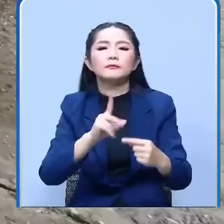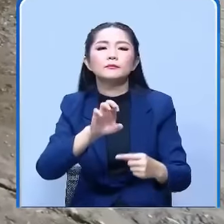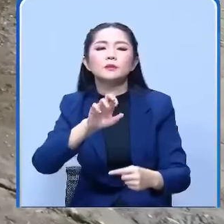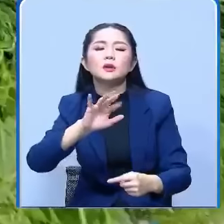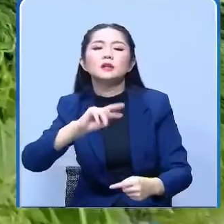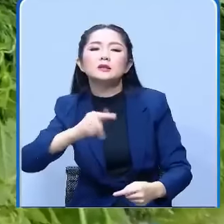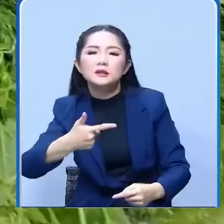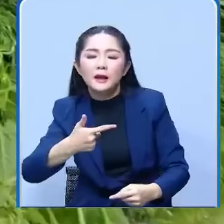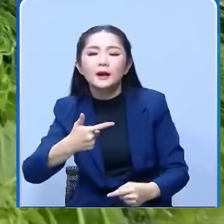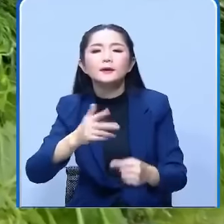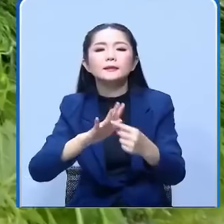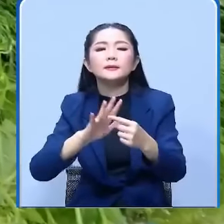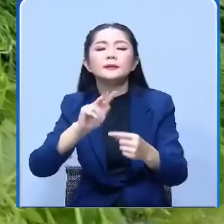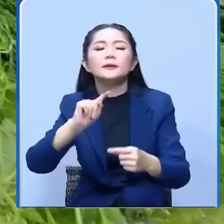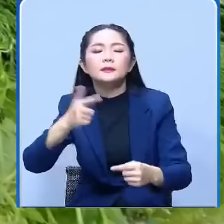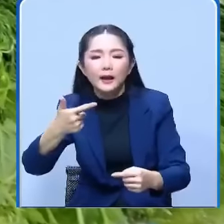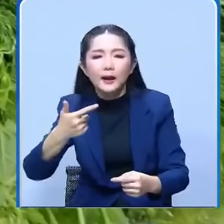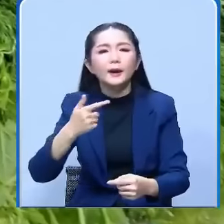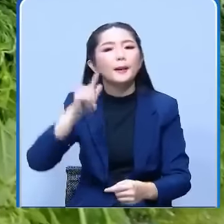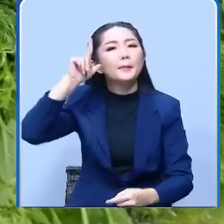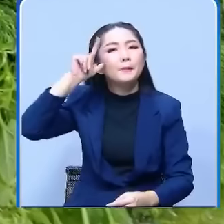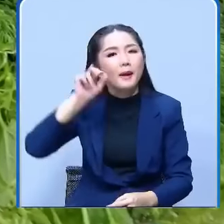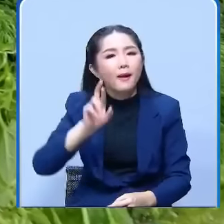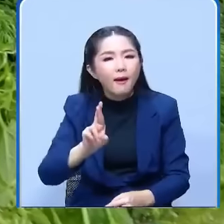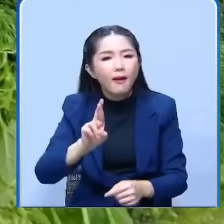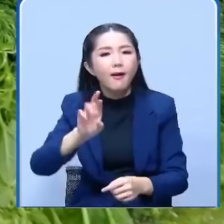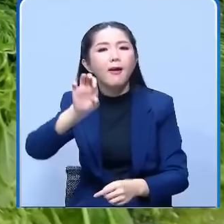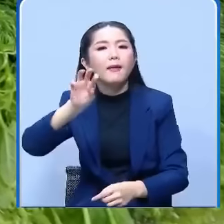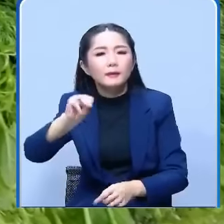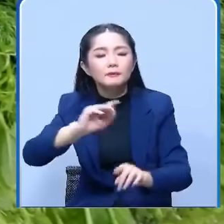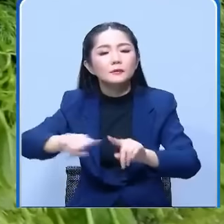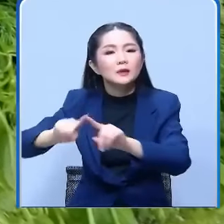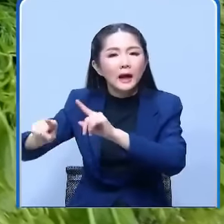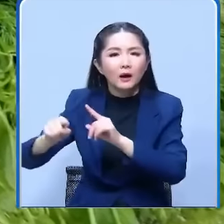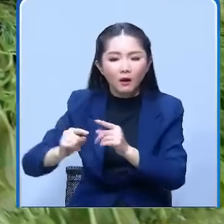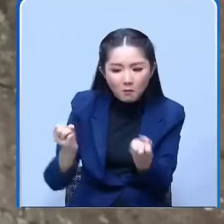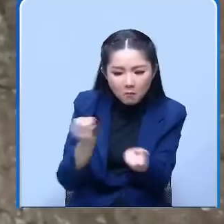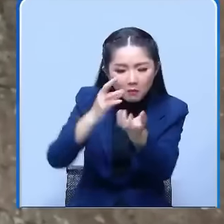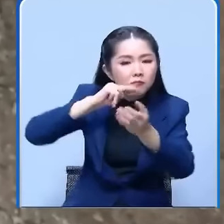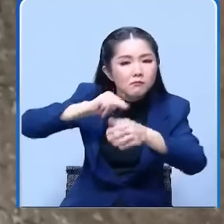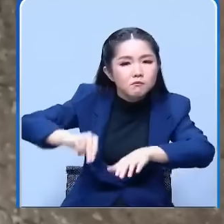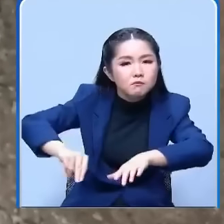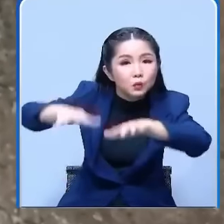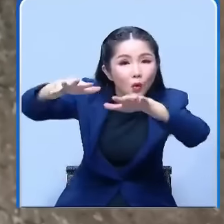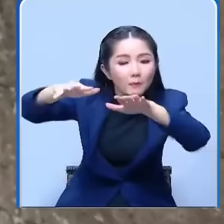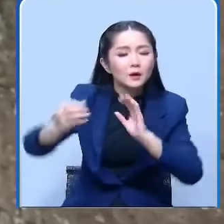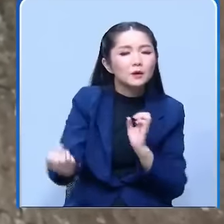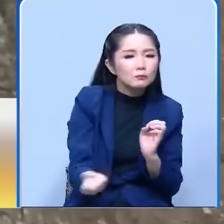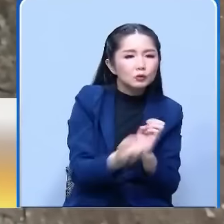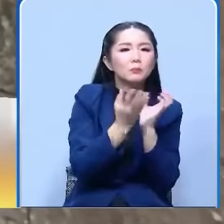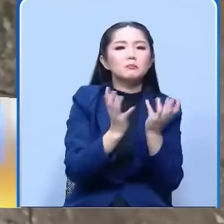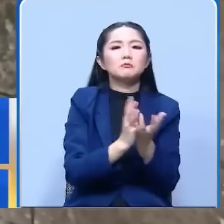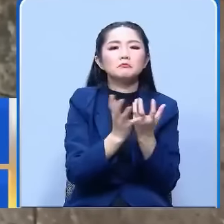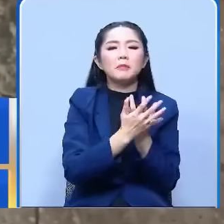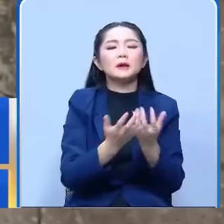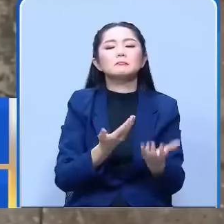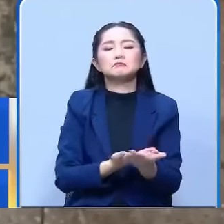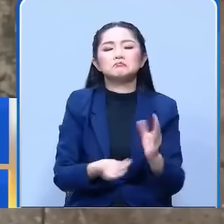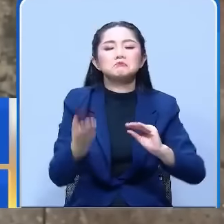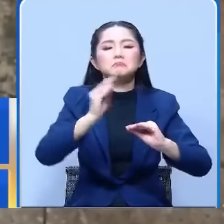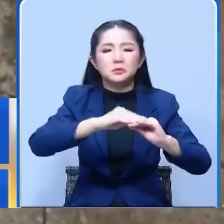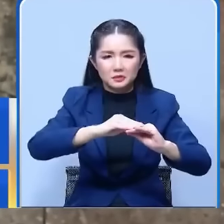ผลิตเน่าเสียหายเป็นจำนวนมากราคาผักก็เลยแพงขึ้นแบบนี้ค่ะ ผักราคาแบบขึ้นเป็นปรากฏการณ์เลยฮะบางอย่างในราคา